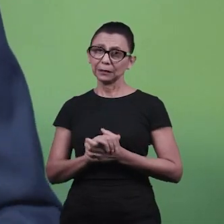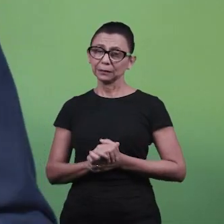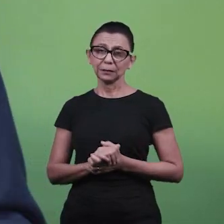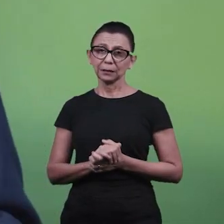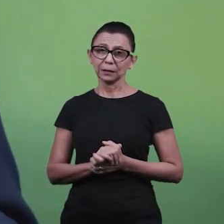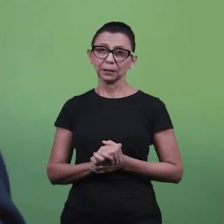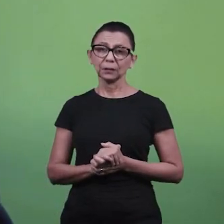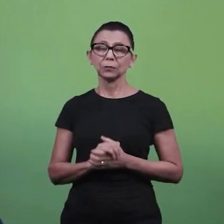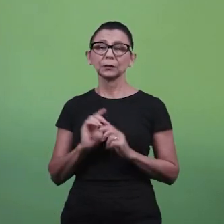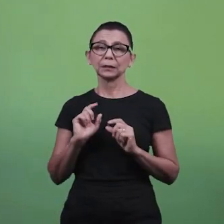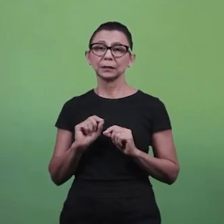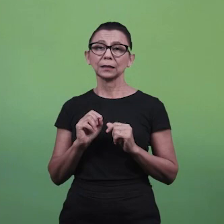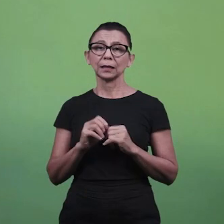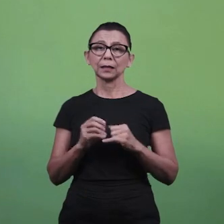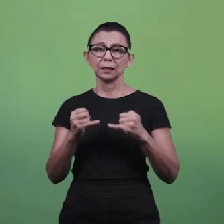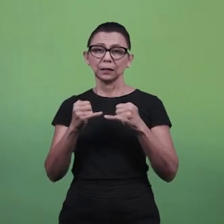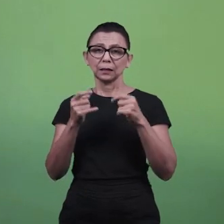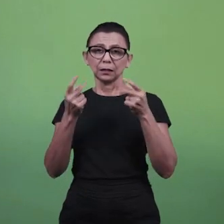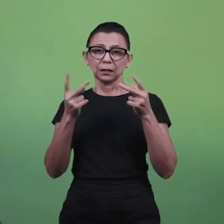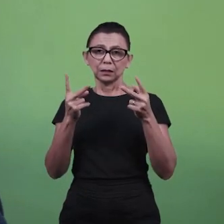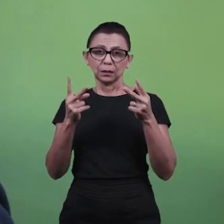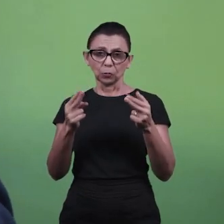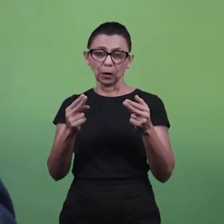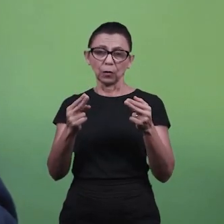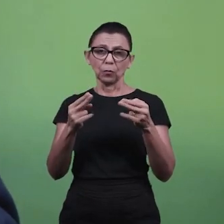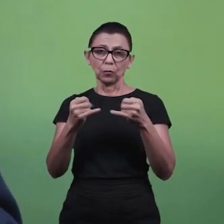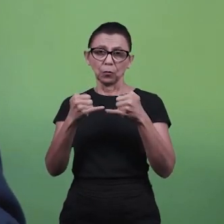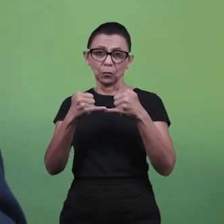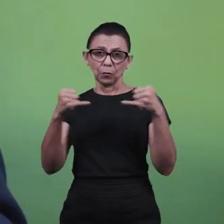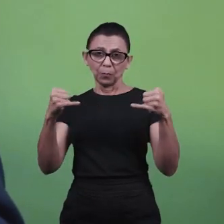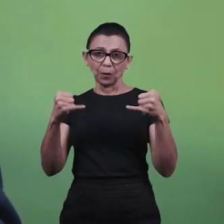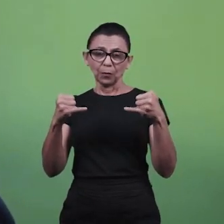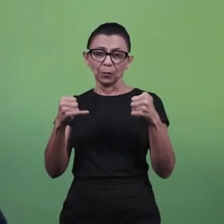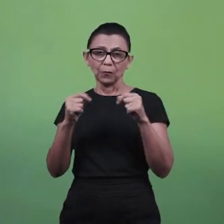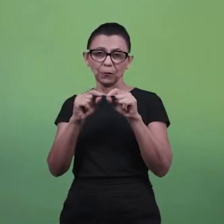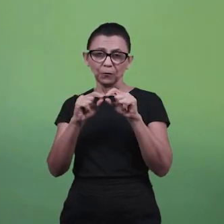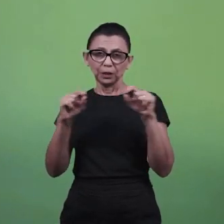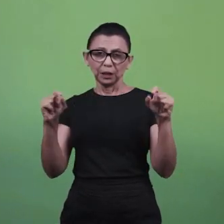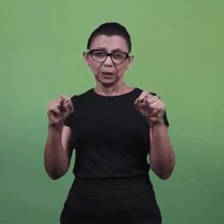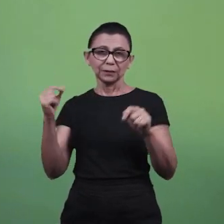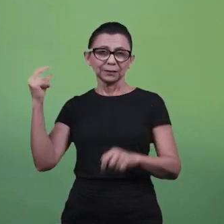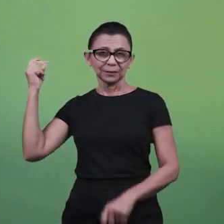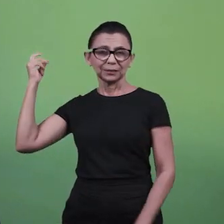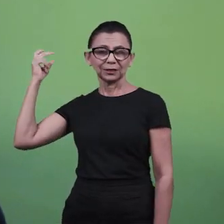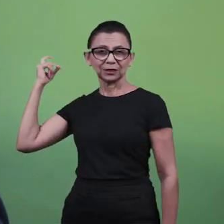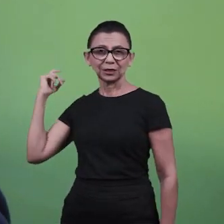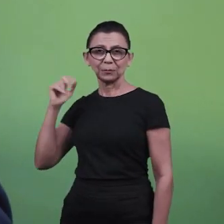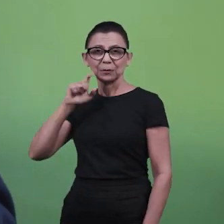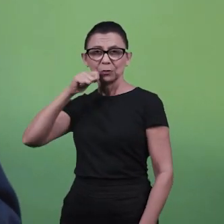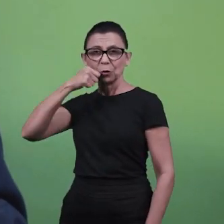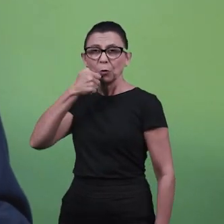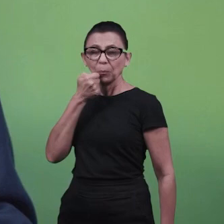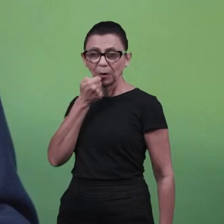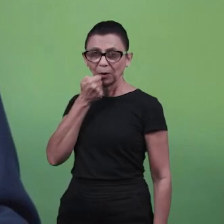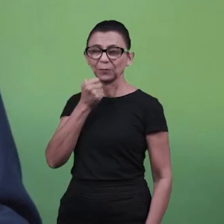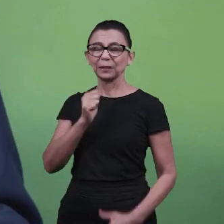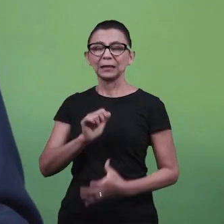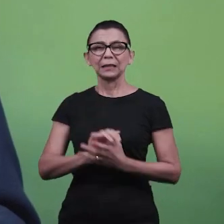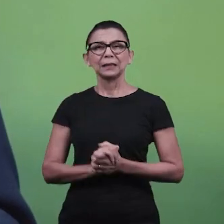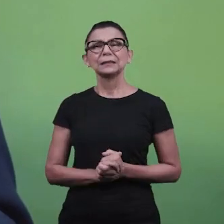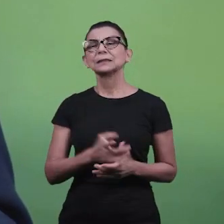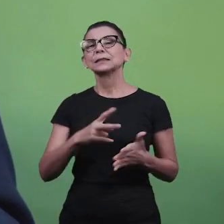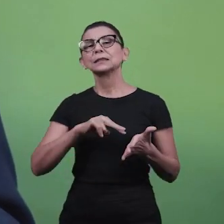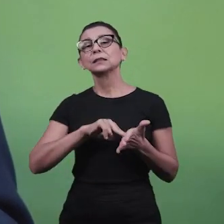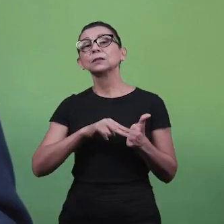être l'évangile du Seigneur Jésus, son mélange, c'est-à-dire la parole